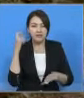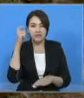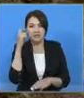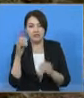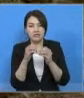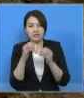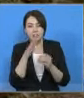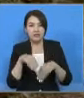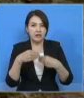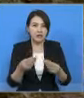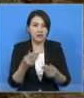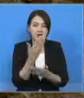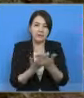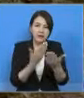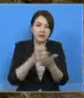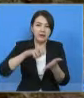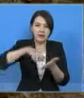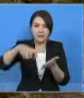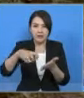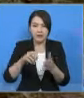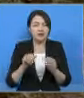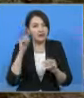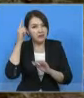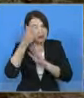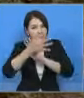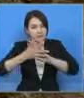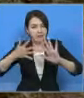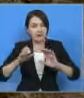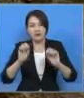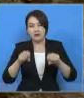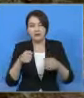10 пляжей были вручены рекомендательные письма с разъяснениями о получении разрешительного документа.